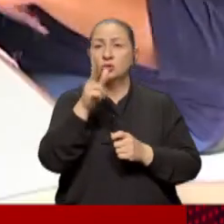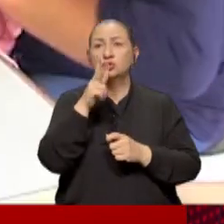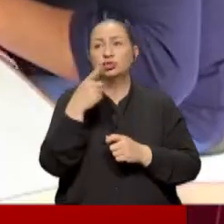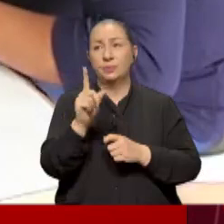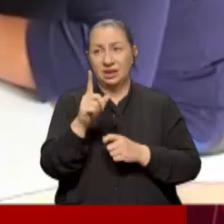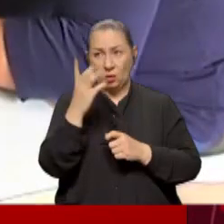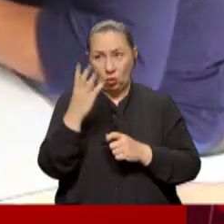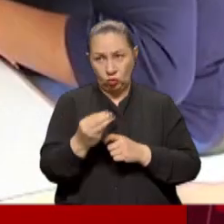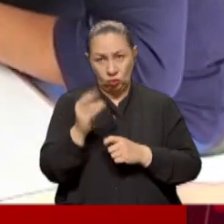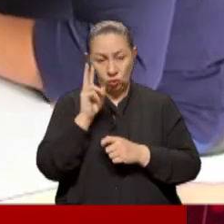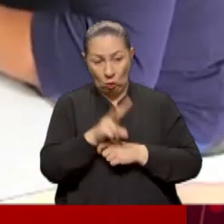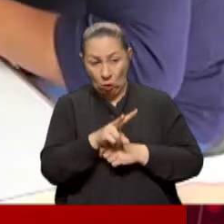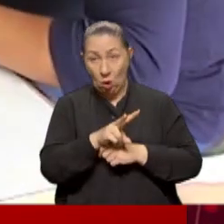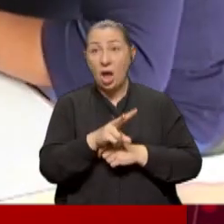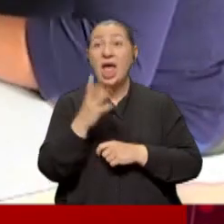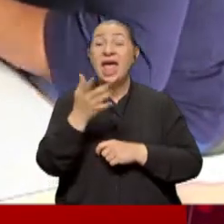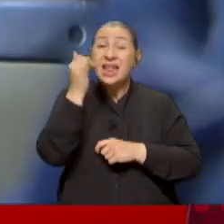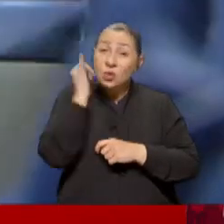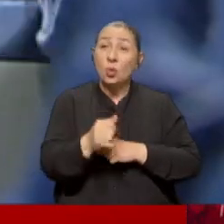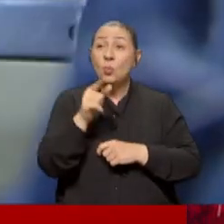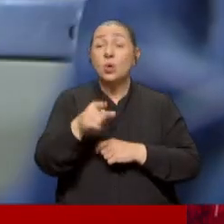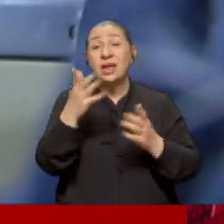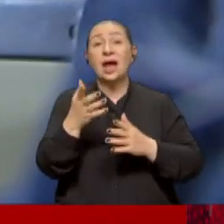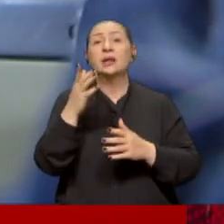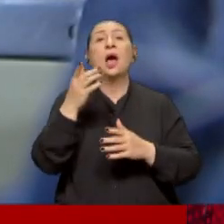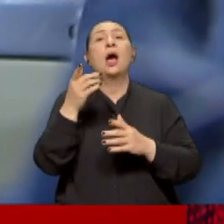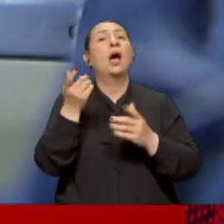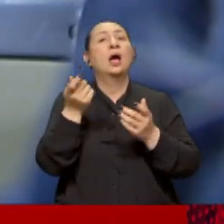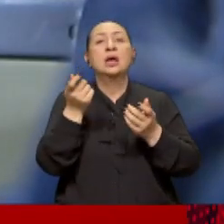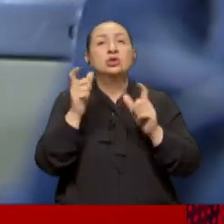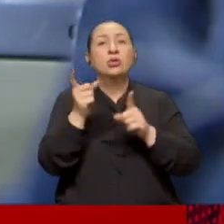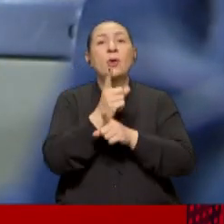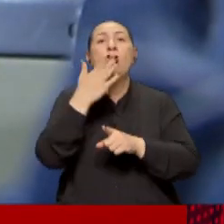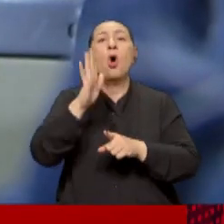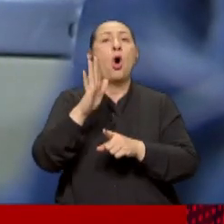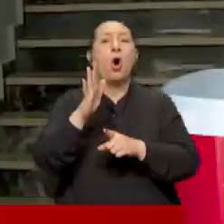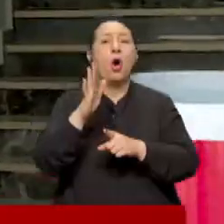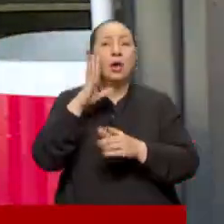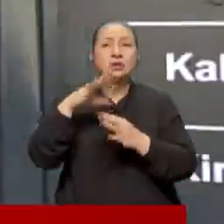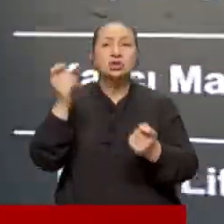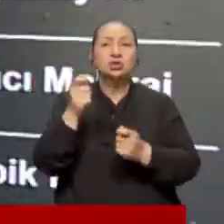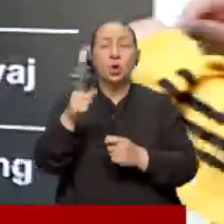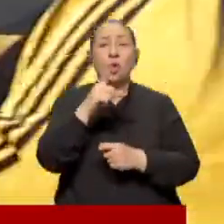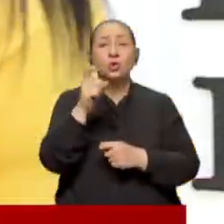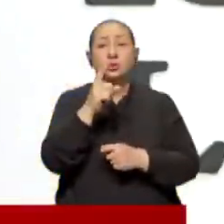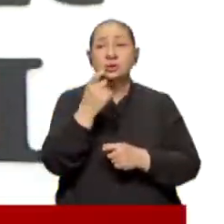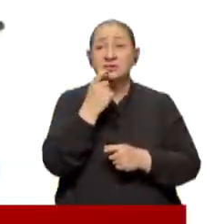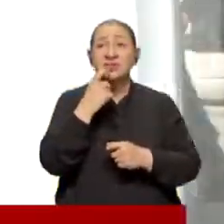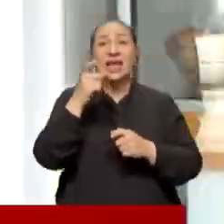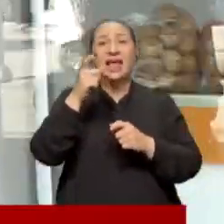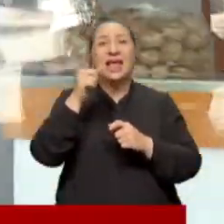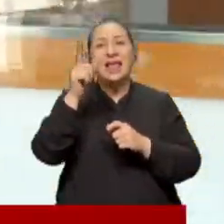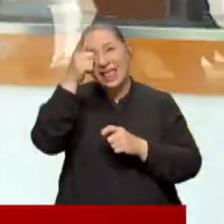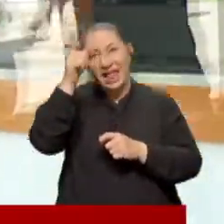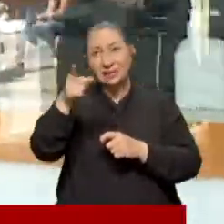bin civarında olduğu görülüyor. En az bu kadar da kayıt dışı bir çalışmanın olduğu söylenebilir. 19 yaşındaki İranlı